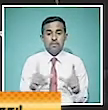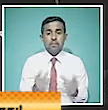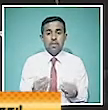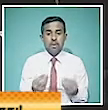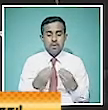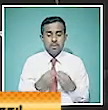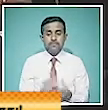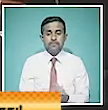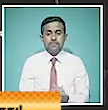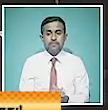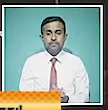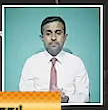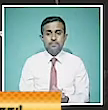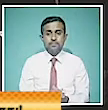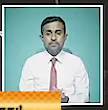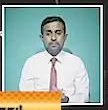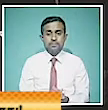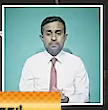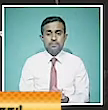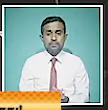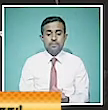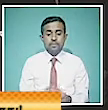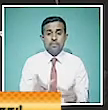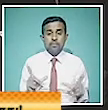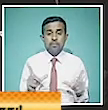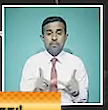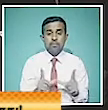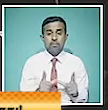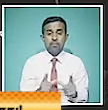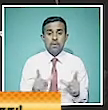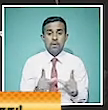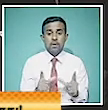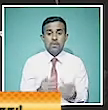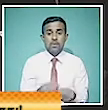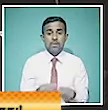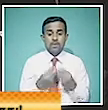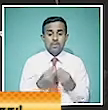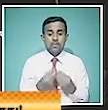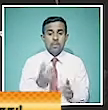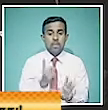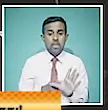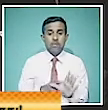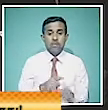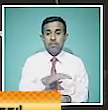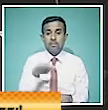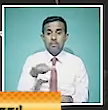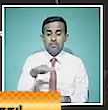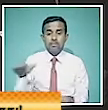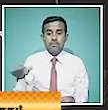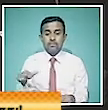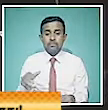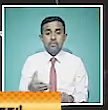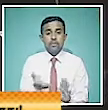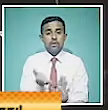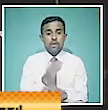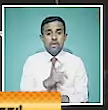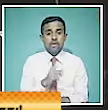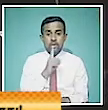உணவு உற்பத்திக்காக பெர்மிட்டுகளை வழங்கி எல்லா இடங்களிலும் அவர்கள் முறைப்படி காடுகளை வெட்டி விவசாயம் செய்து